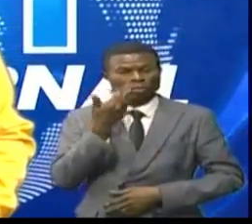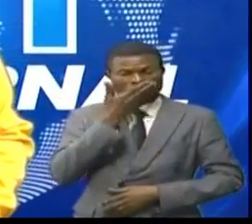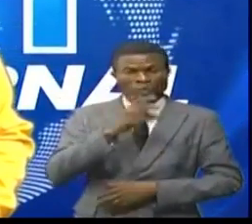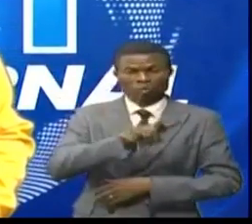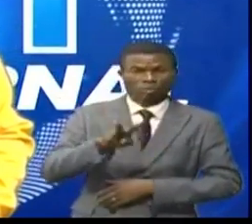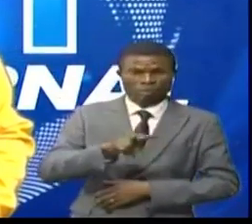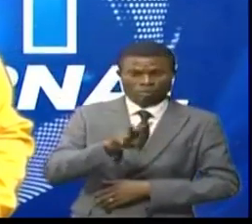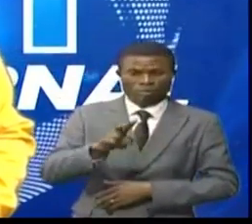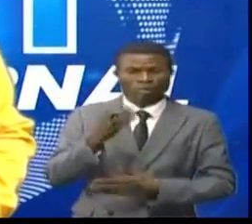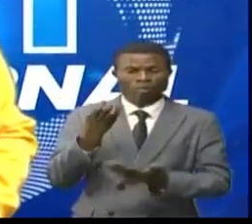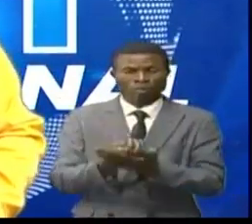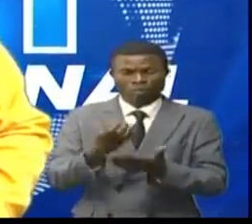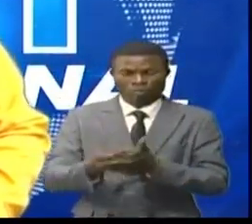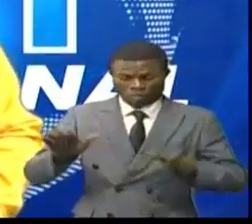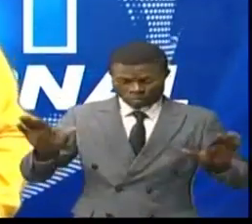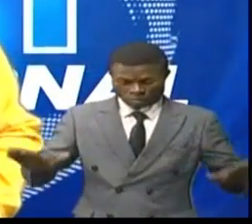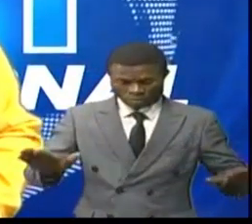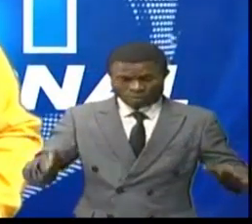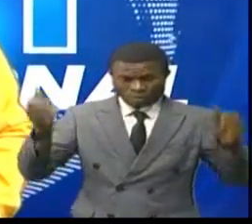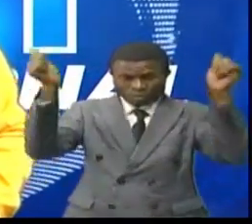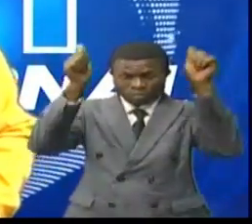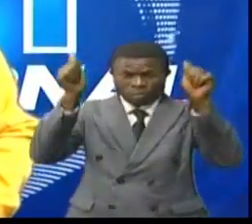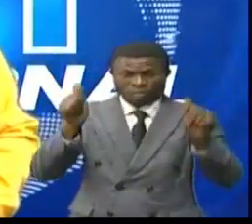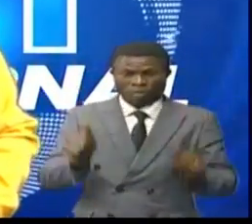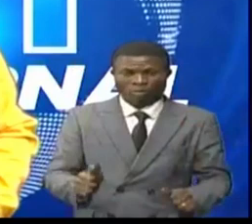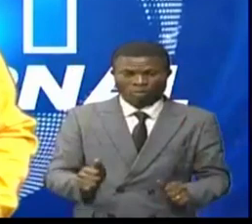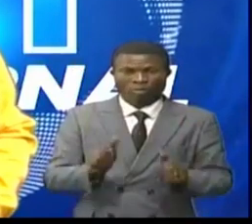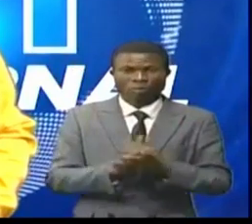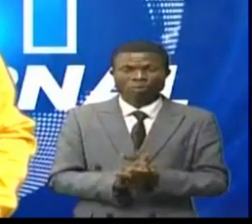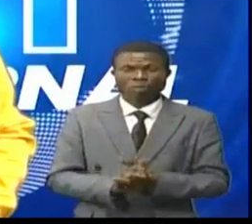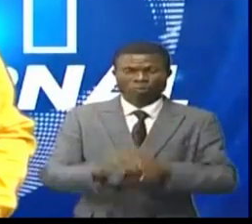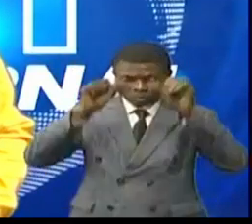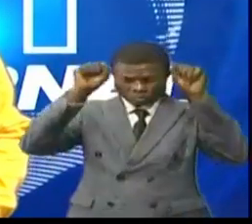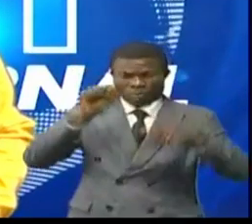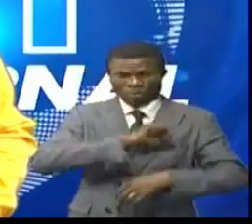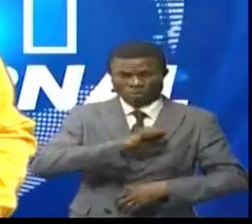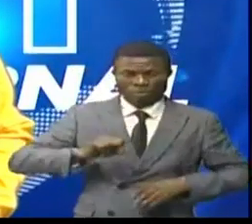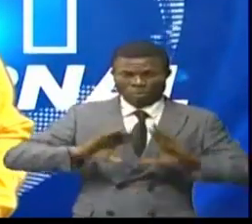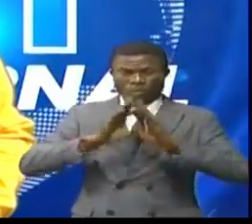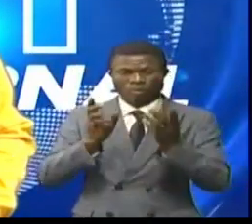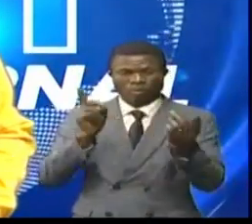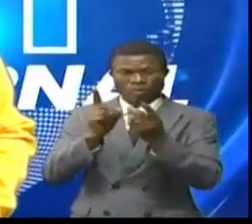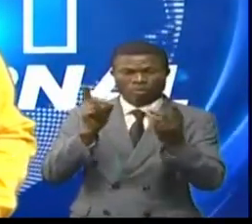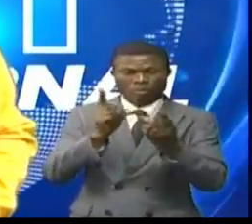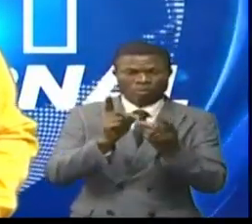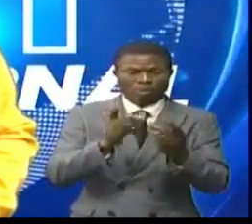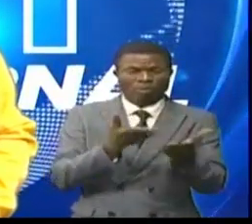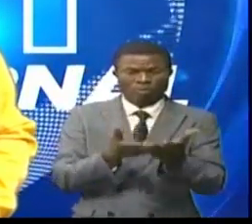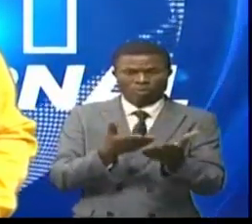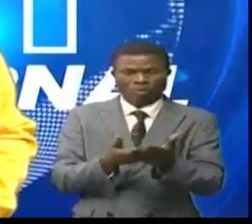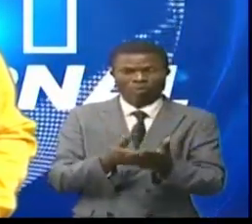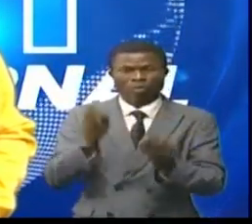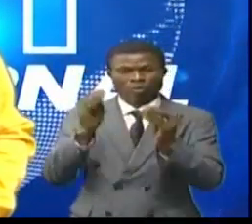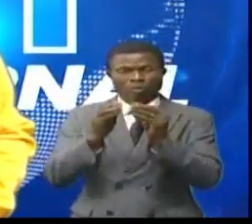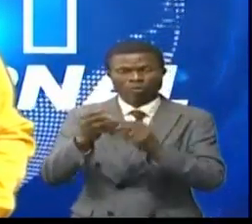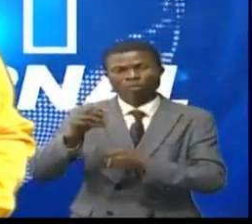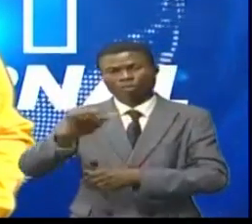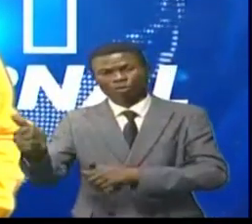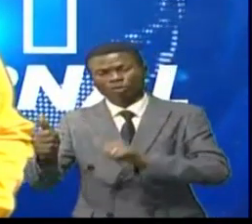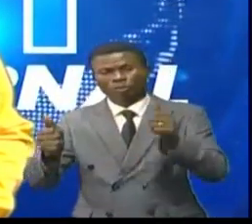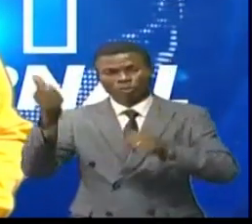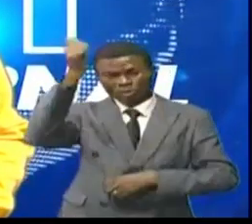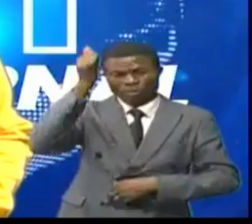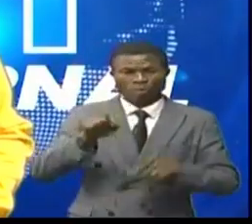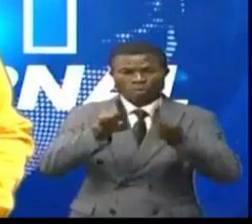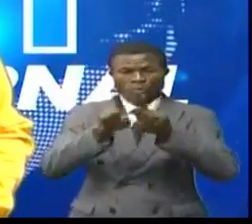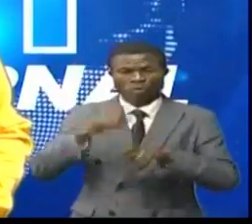sur l'économie arabe africaine? Les délégués des Sénats, des conseils consultatifs Choura et conseils similaires d'Afrique et du